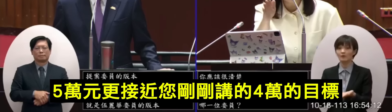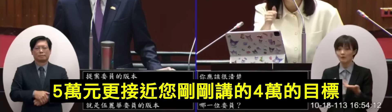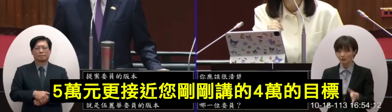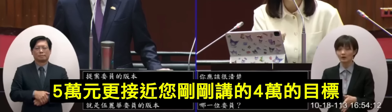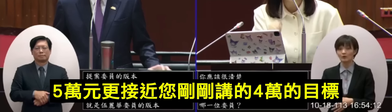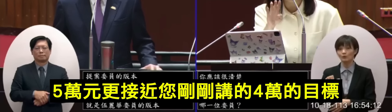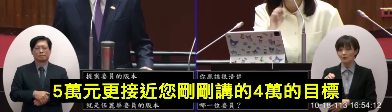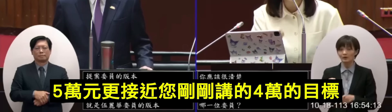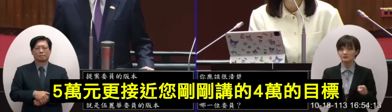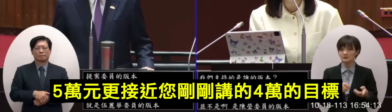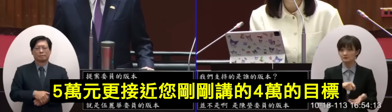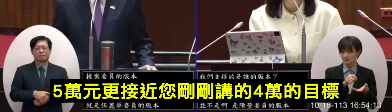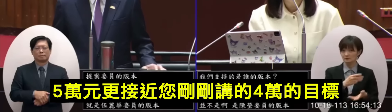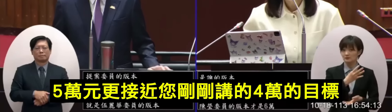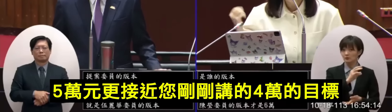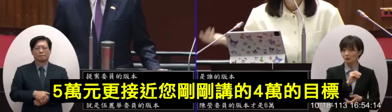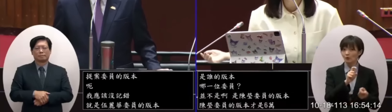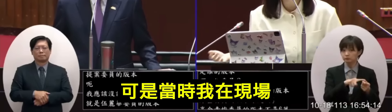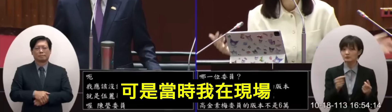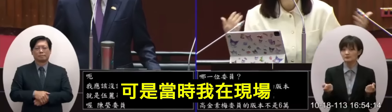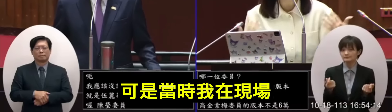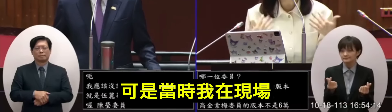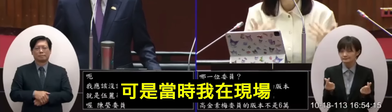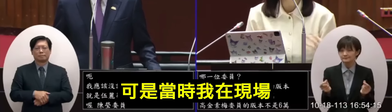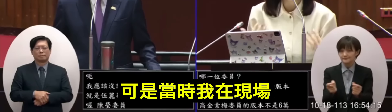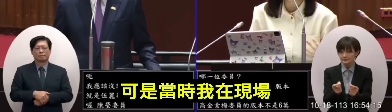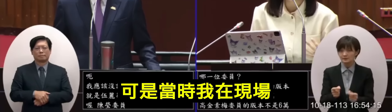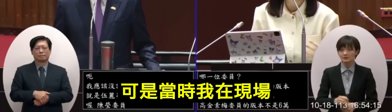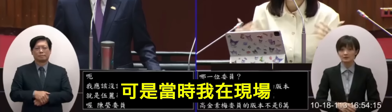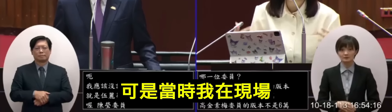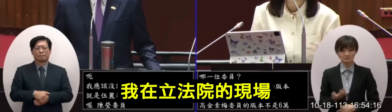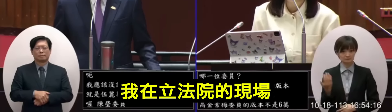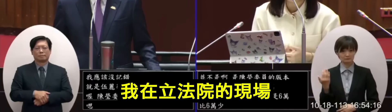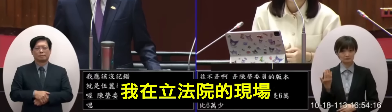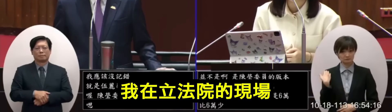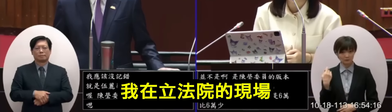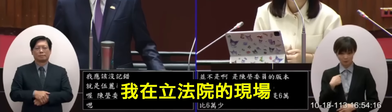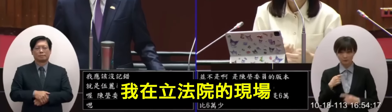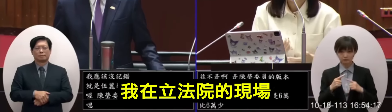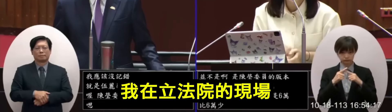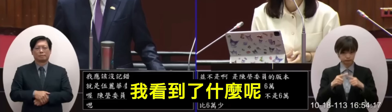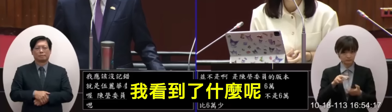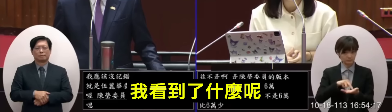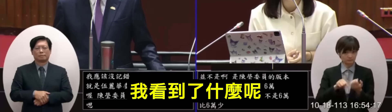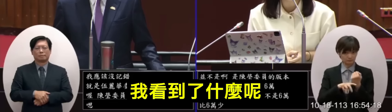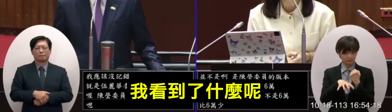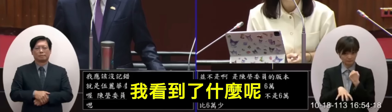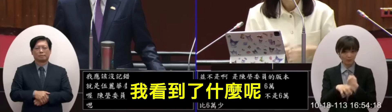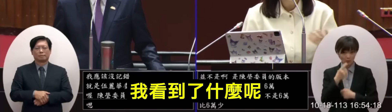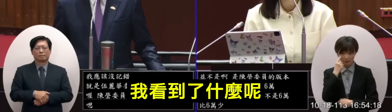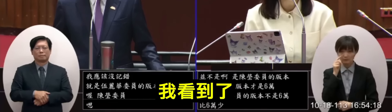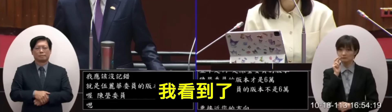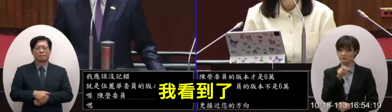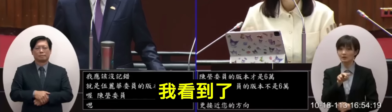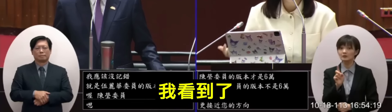更接近您刚刚讲的40,000的目标。可是当时我在现场，我在立法院的现场，我看到了什